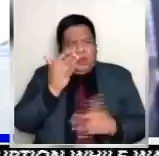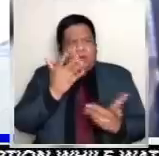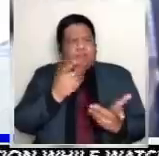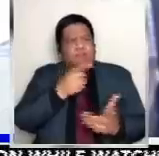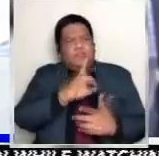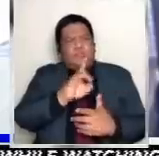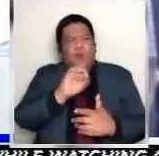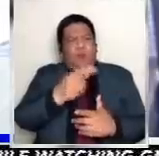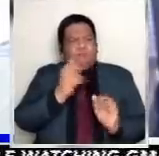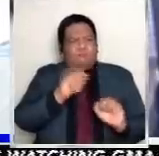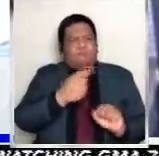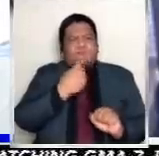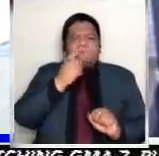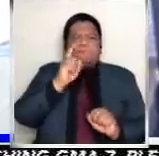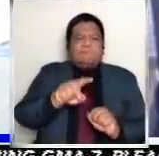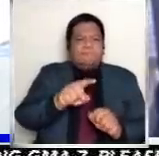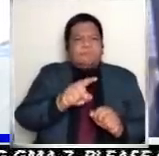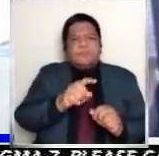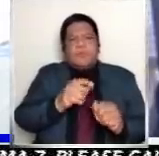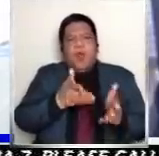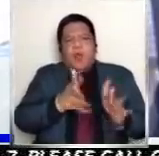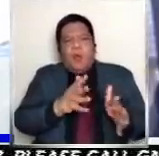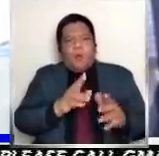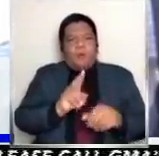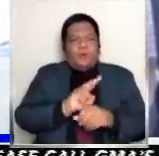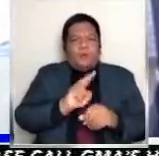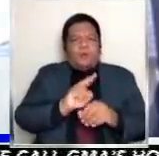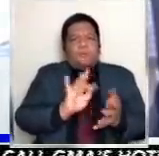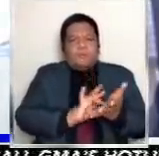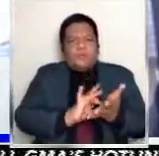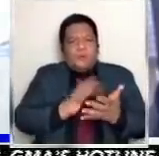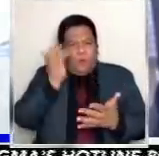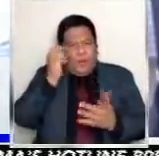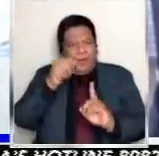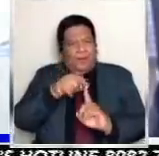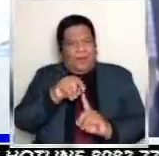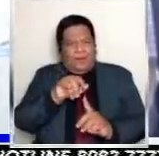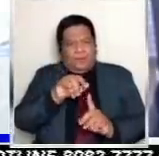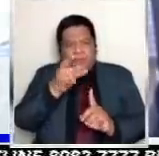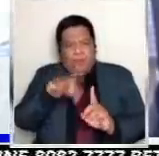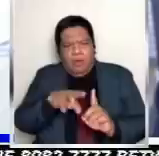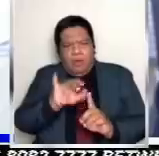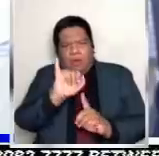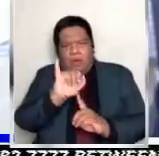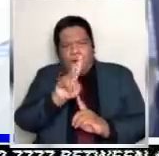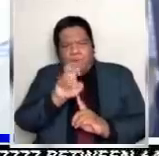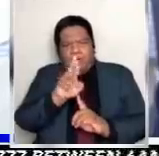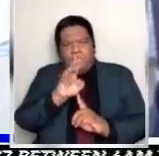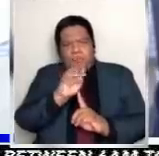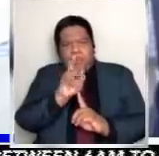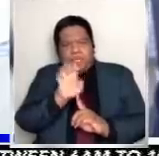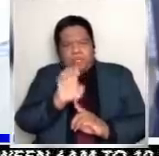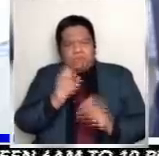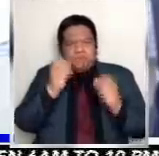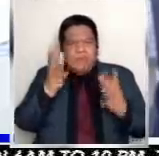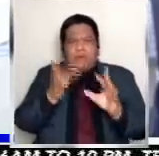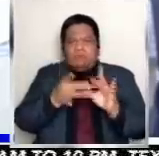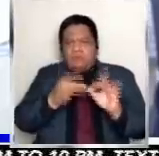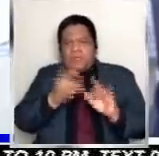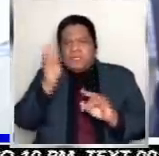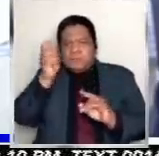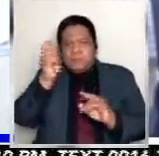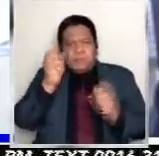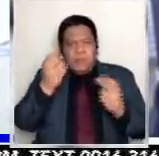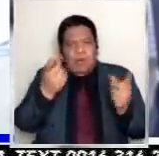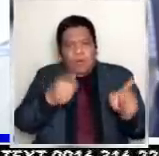gamot. Pero itong ivermectin na marami nang nagsasalita, maraming testimony, at maraming nangyayari hindi lang sa Pilipinas kundi sa buong